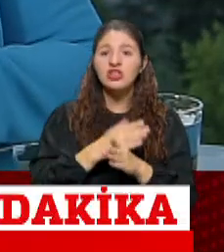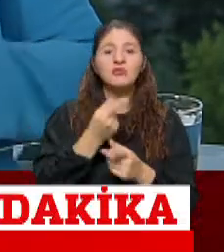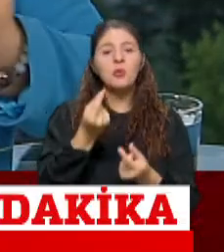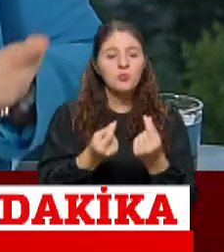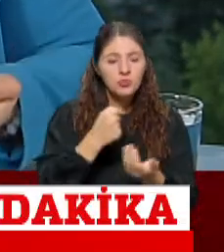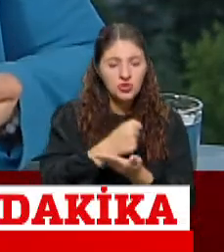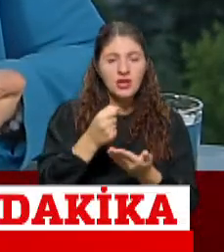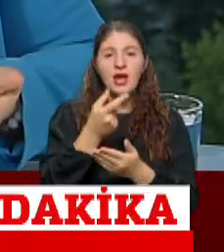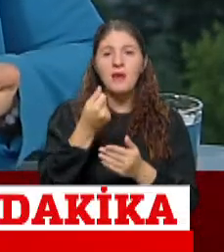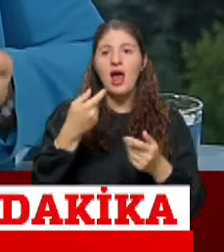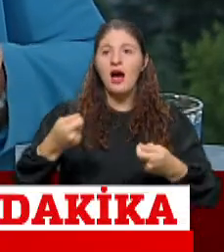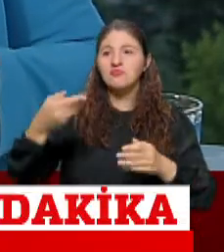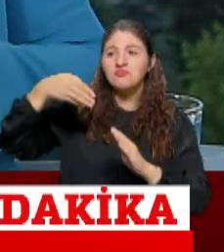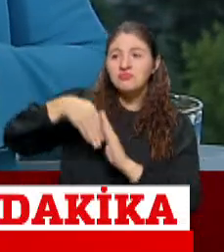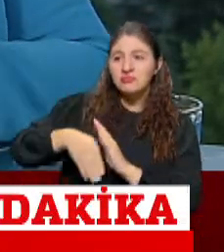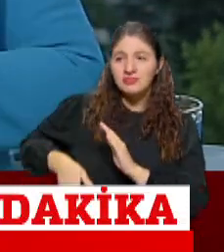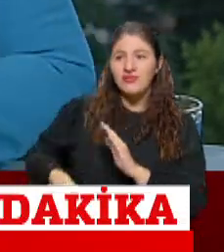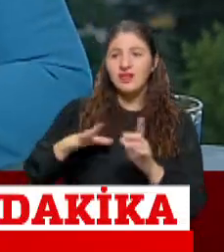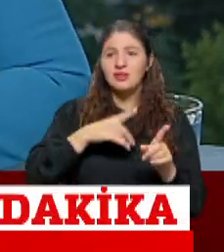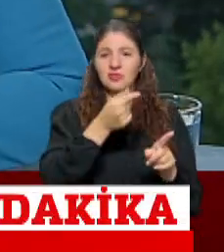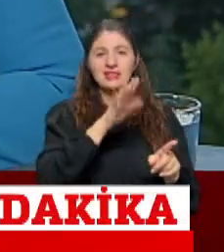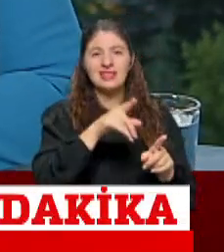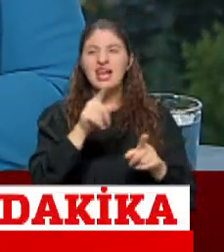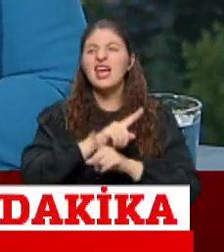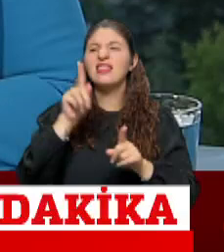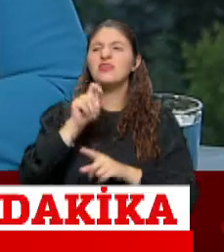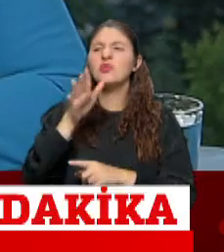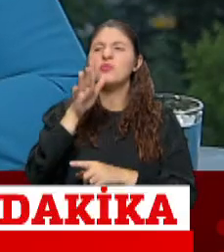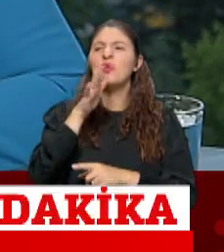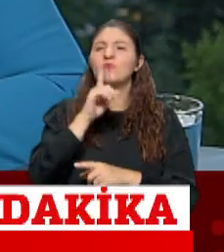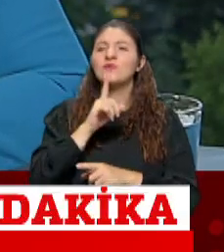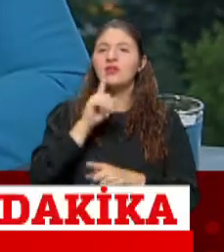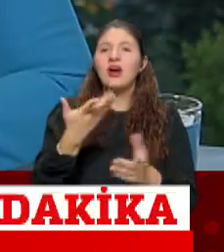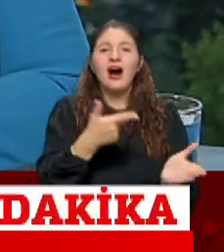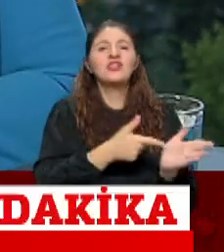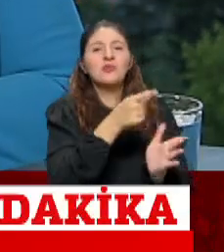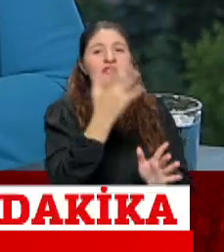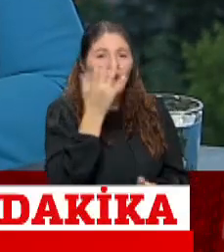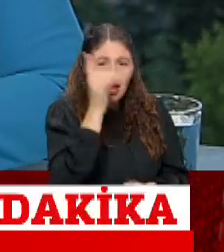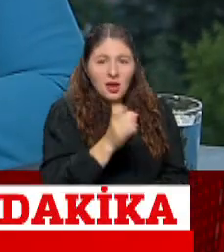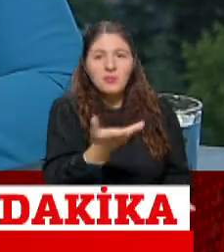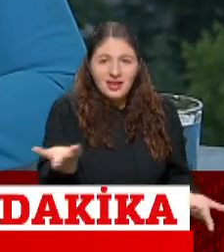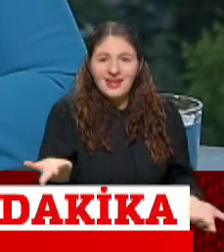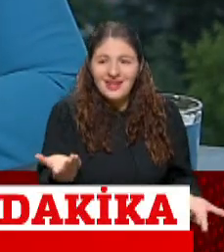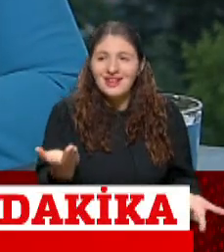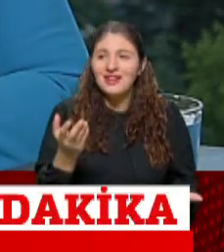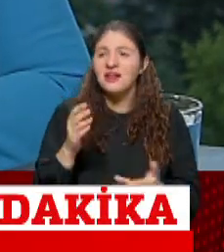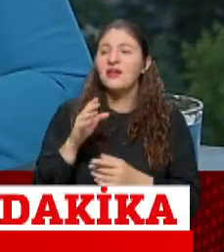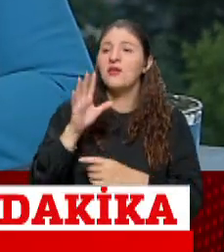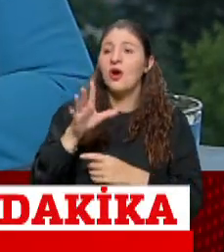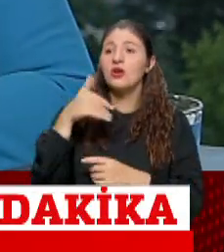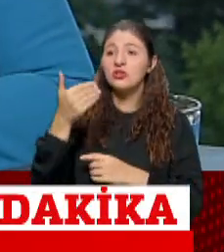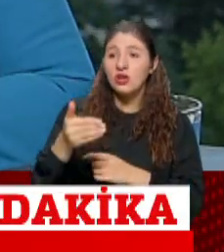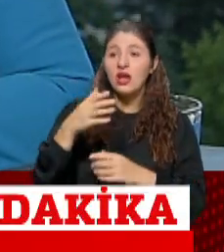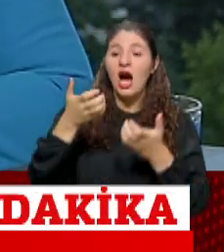fındıkta pamukta para girdi. Tabii sen buna biraz sonra itiraz edeceksin biliyorum. Şu anda sadece görünen sorun